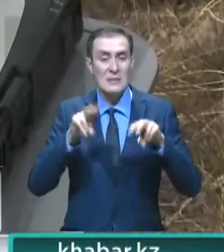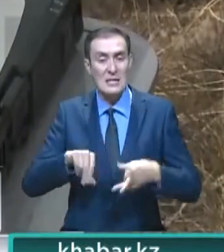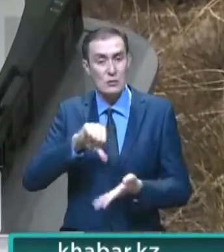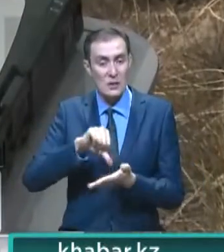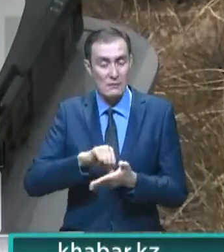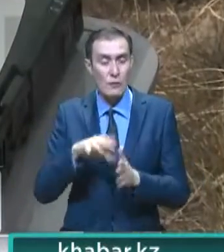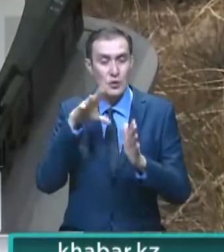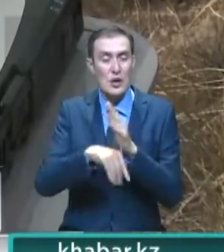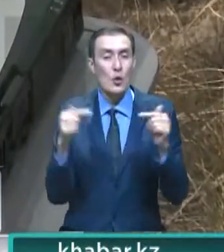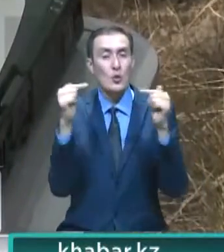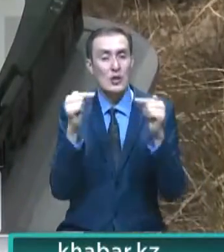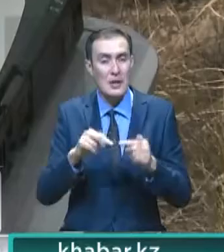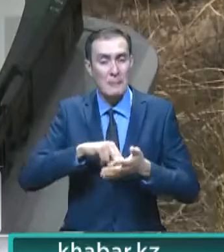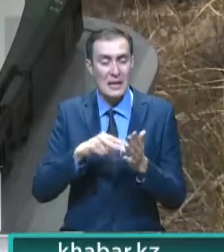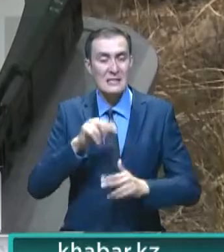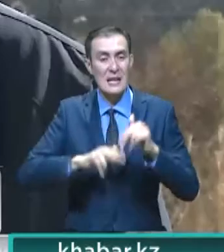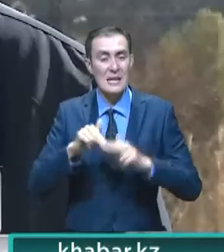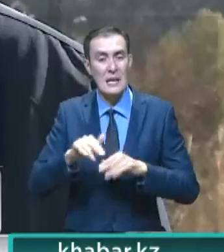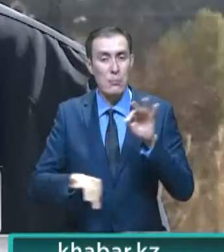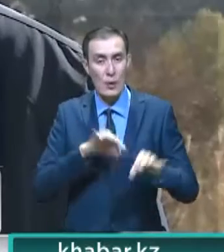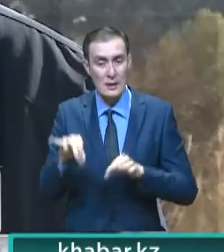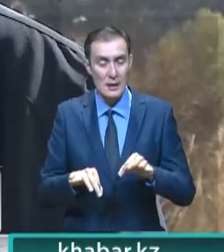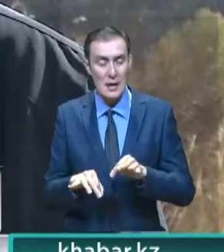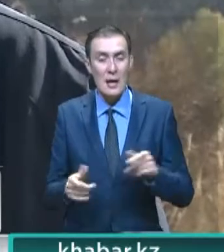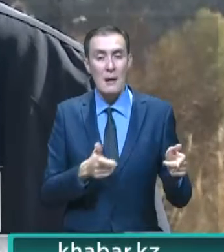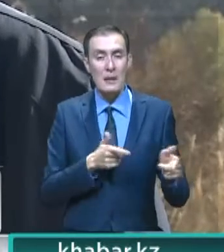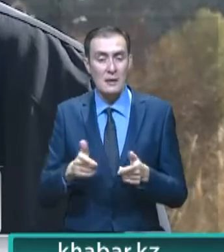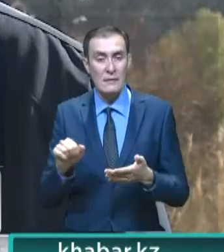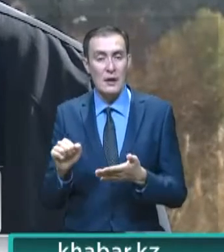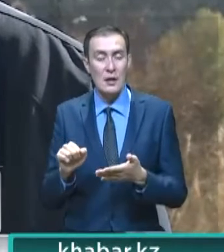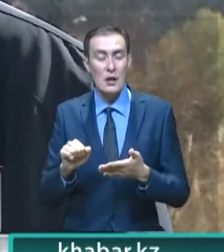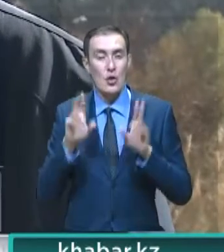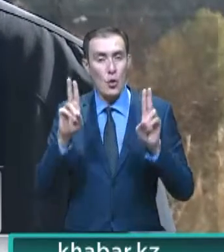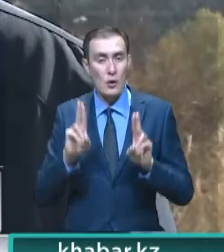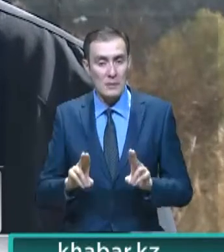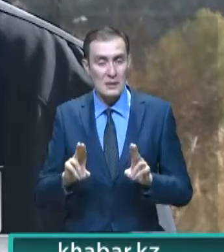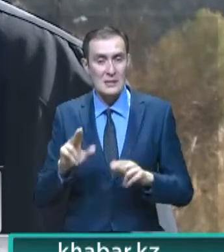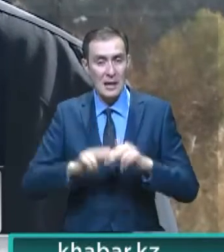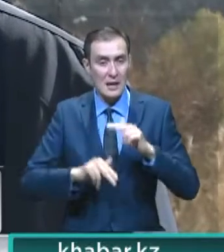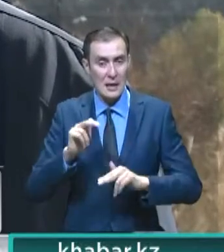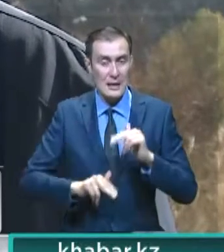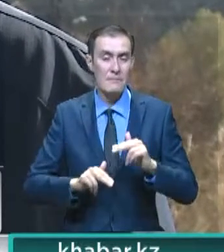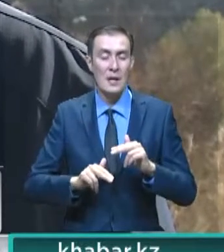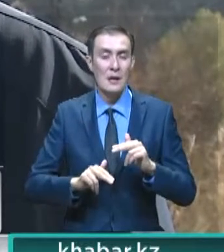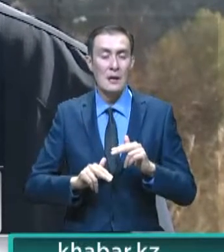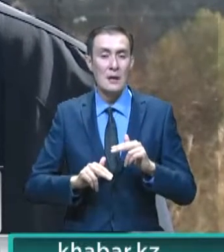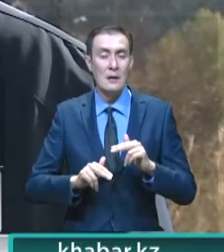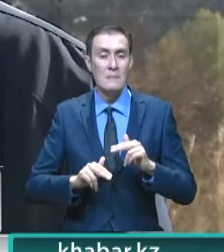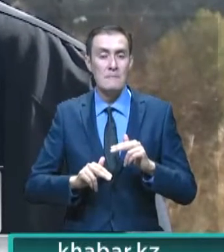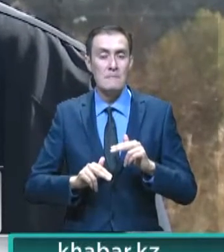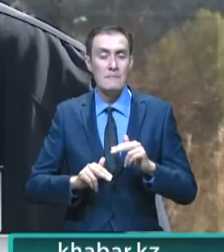Они хотят внести уточнения в строительные проекты. Разрабатывается норматив строительной нормы для